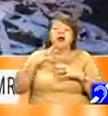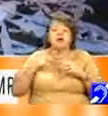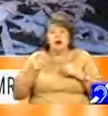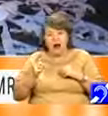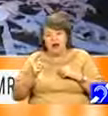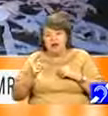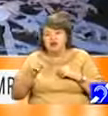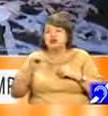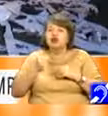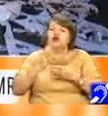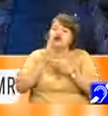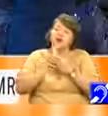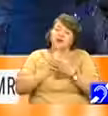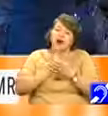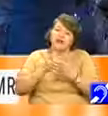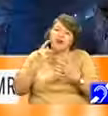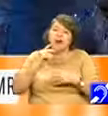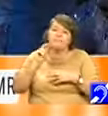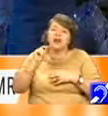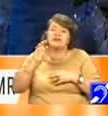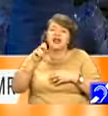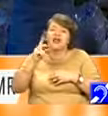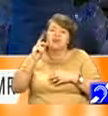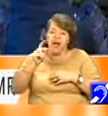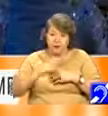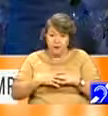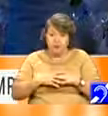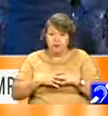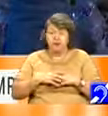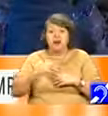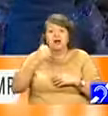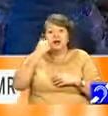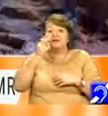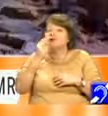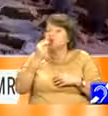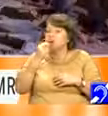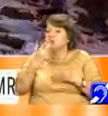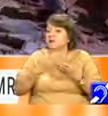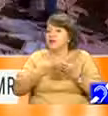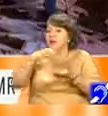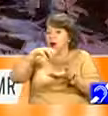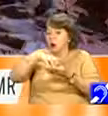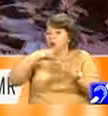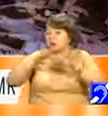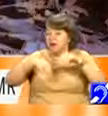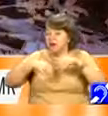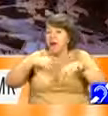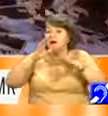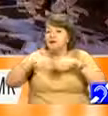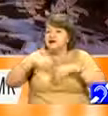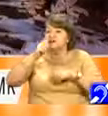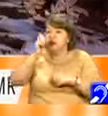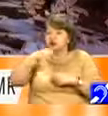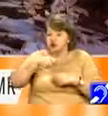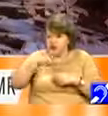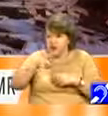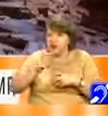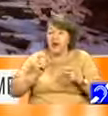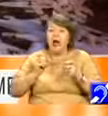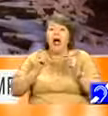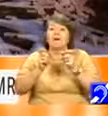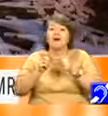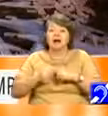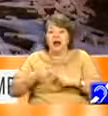de guvern când vine vorba de împărțirea portofoliilor, iar când vorbim de portofolii, Ministerul Justiției, Apărare